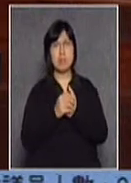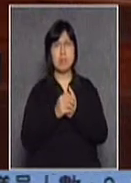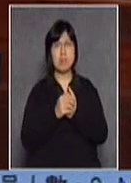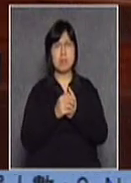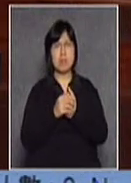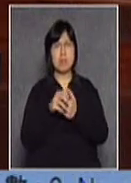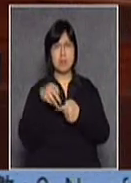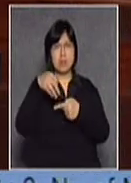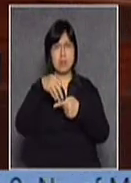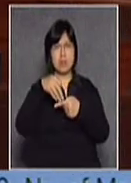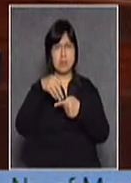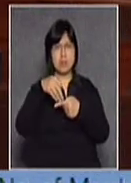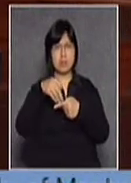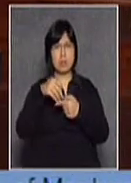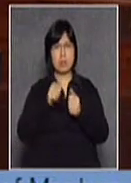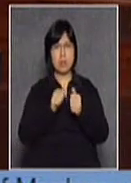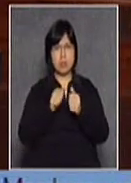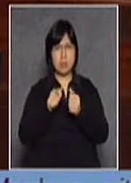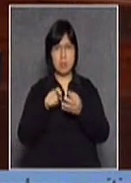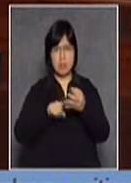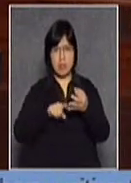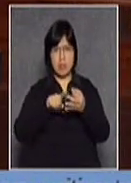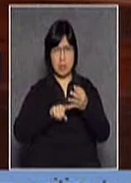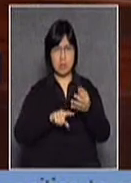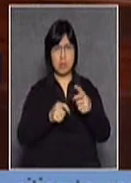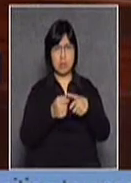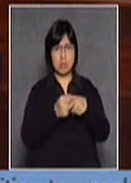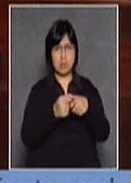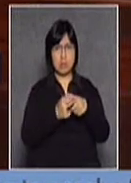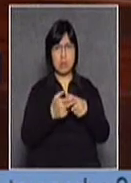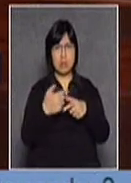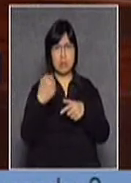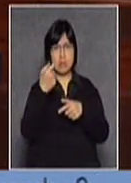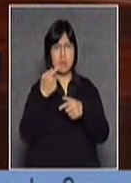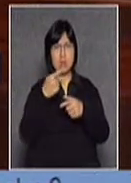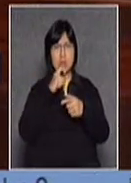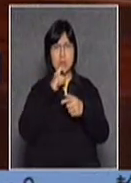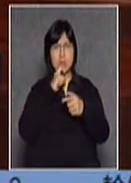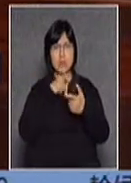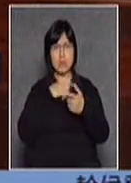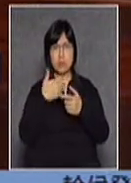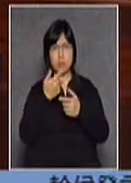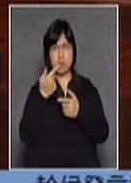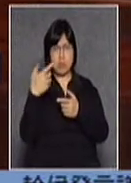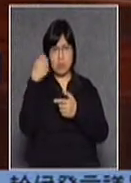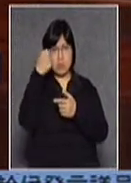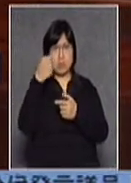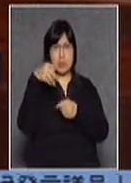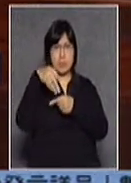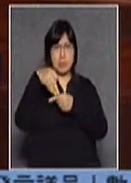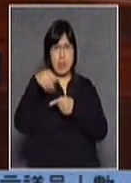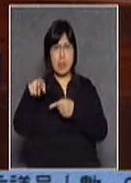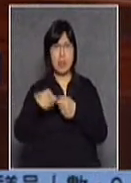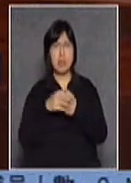圳上市公司榮豐集團董事長王晶持有大部分股權啦，深圳啊大佬係